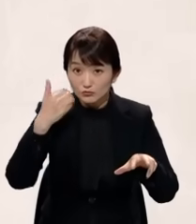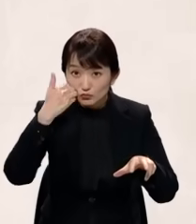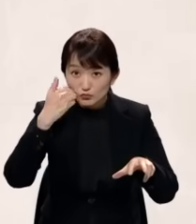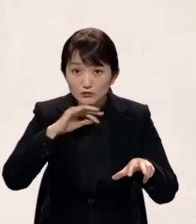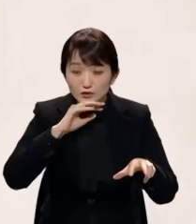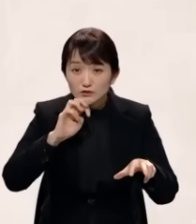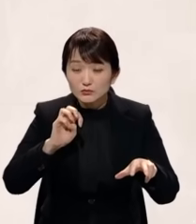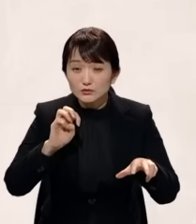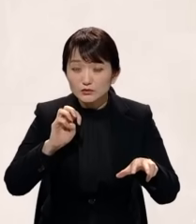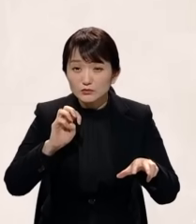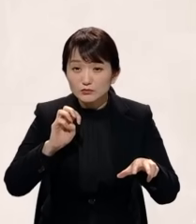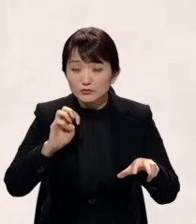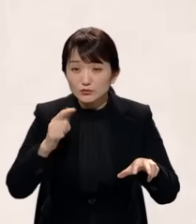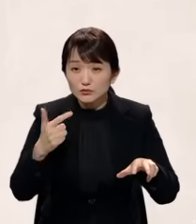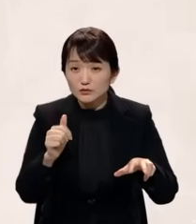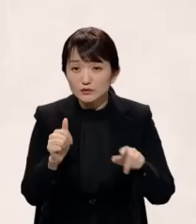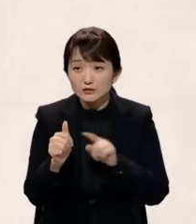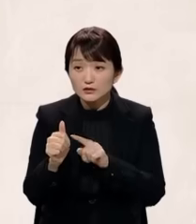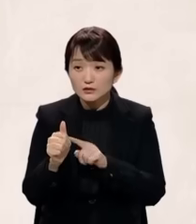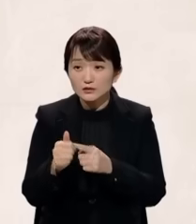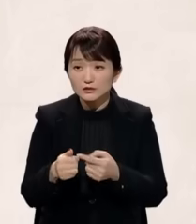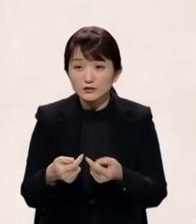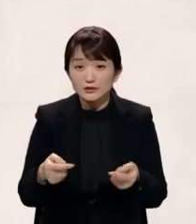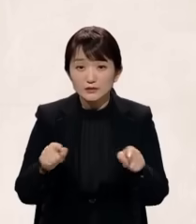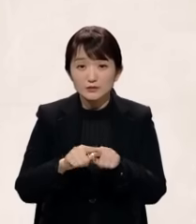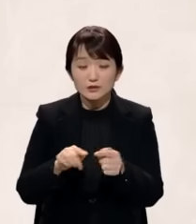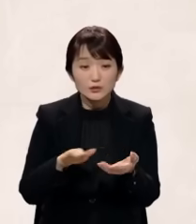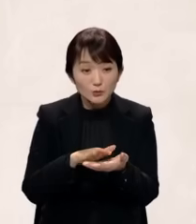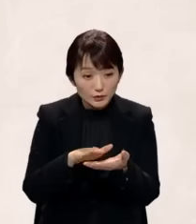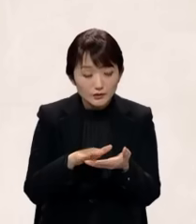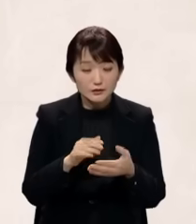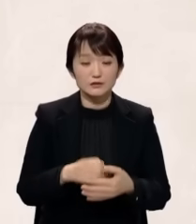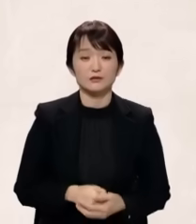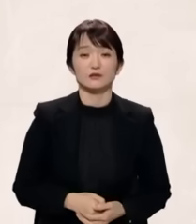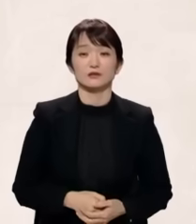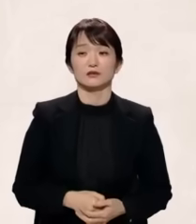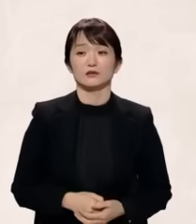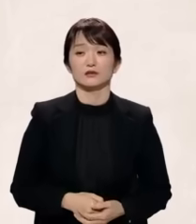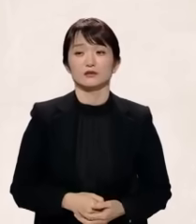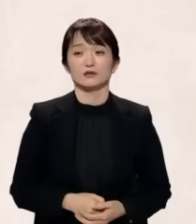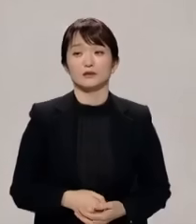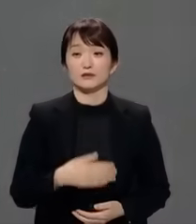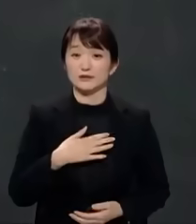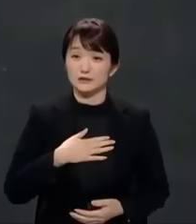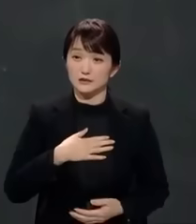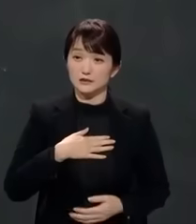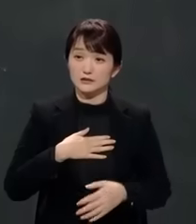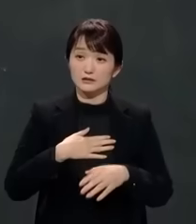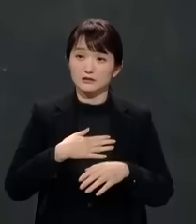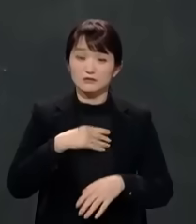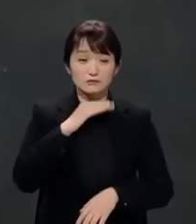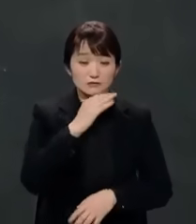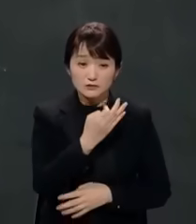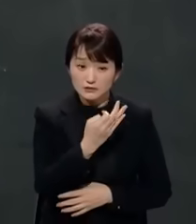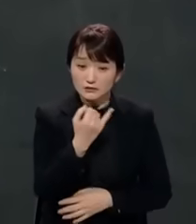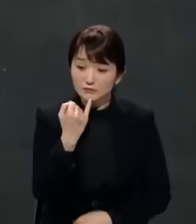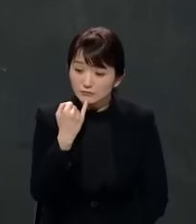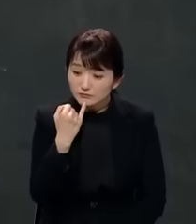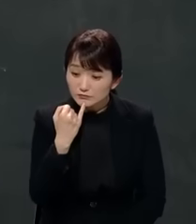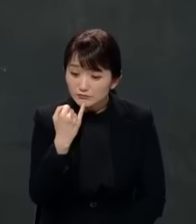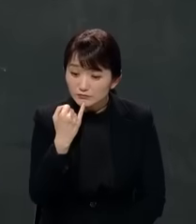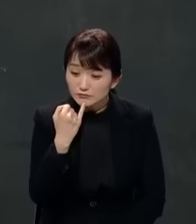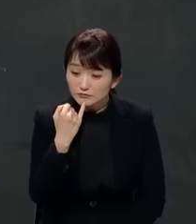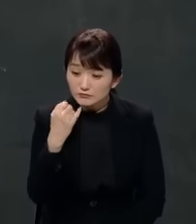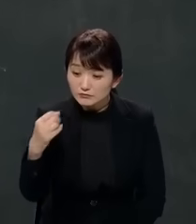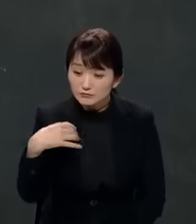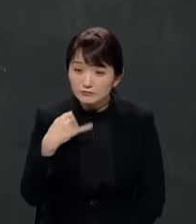남성인데 36세입니다 같이 놀자 지금만 놀자라고 하니까 제가 14살 14살인데 괜찮을까요 하니까